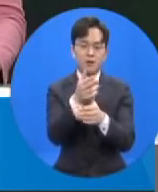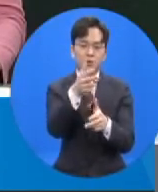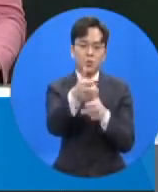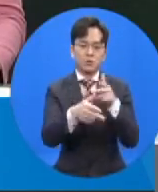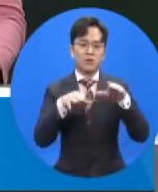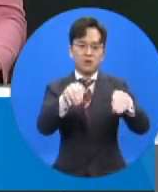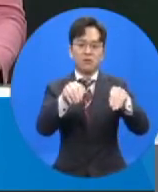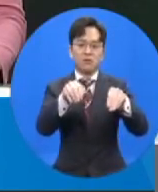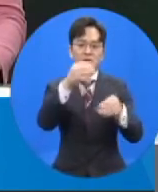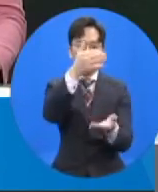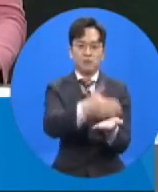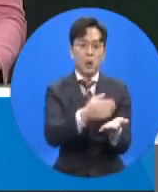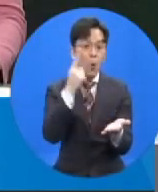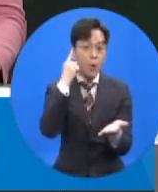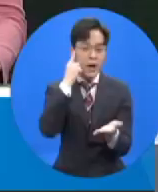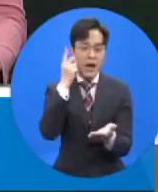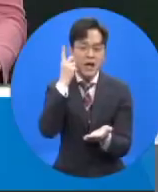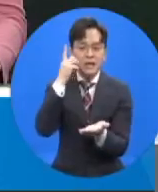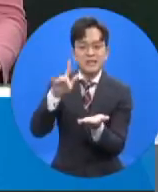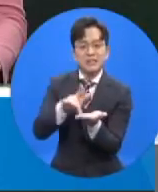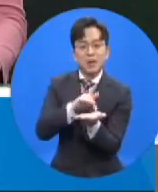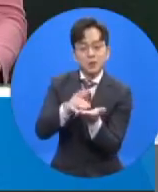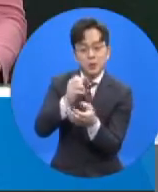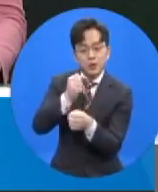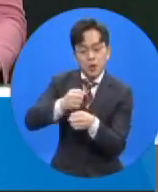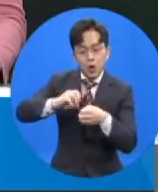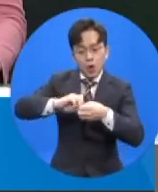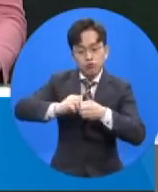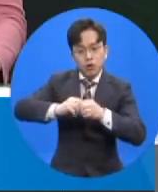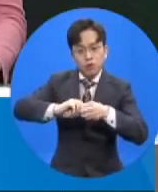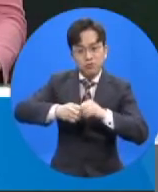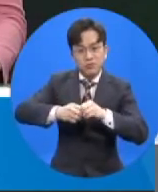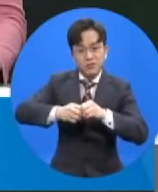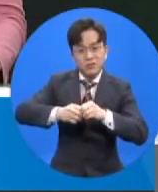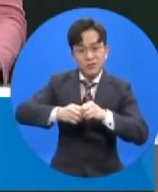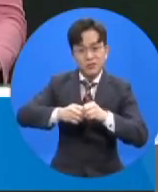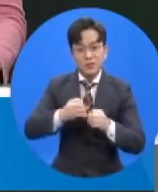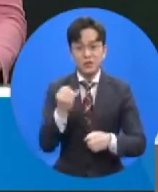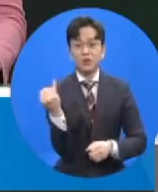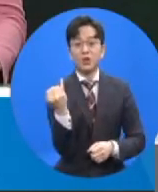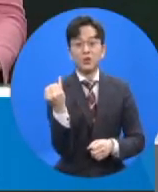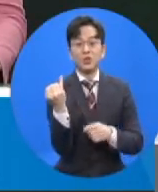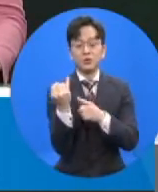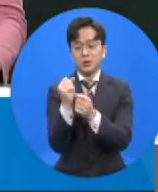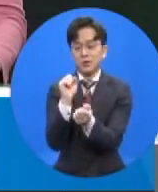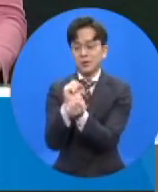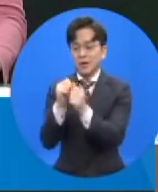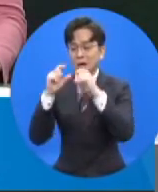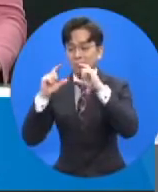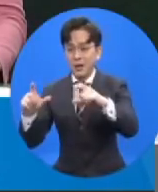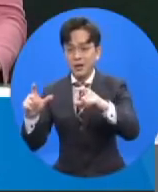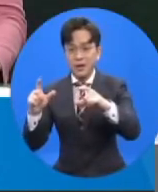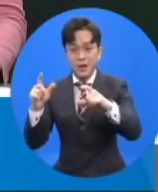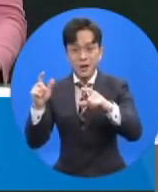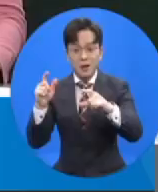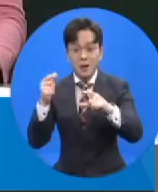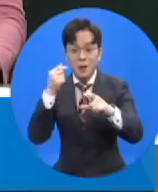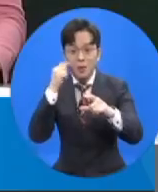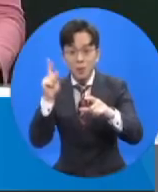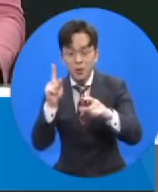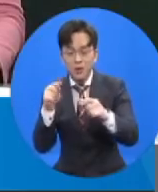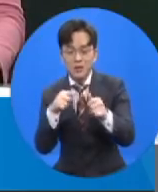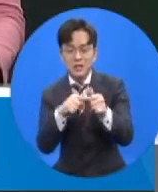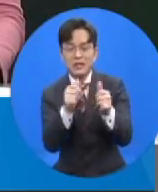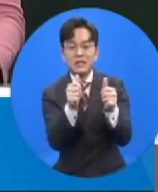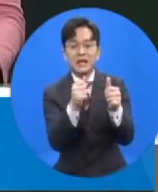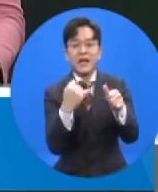직원 한 명이 확진 판정을 받았는데 남자친구가 신천지 대구교회 신도였습니다. 삼성전자 구미 공장은